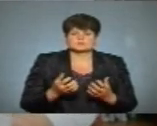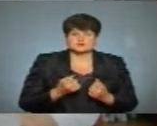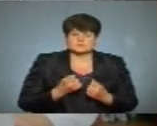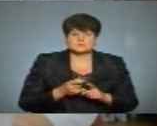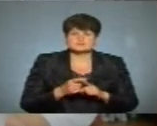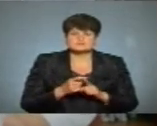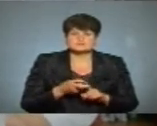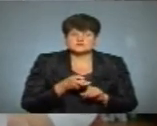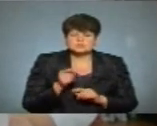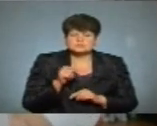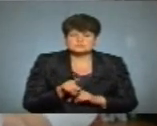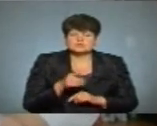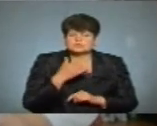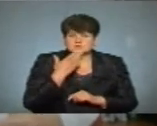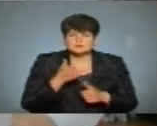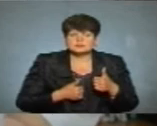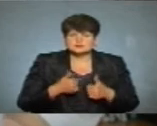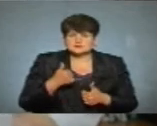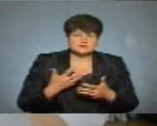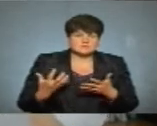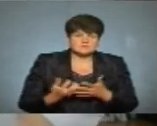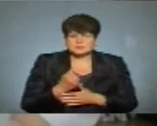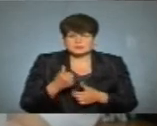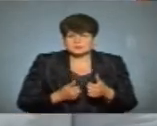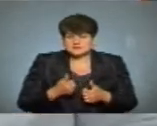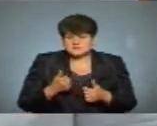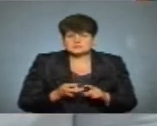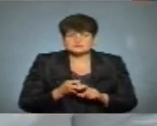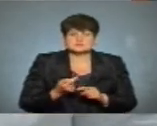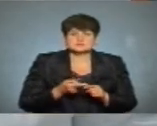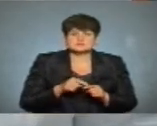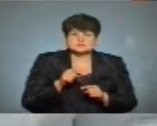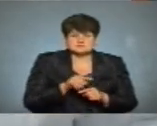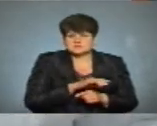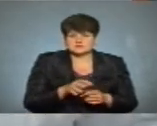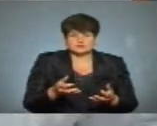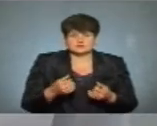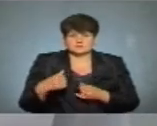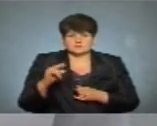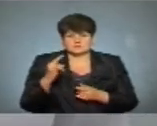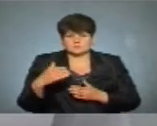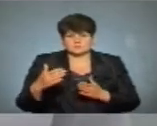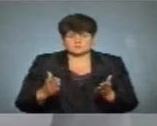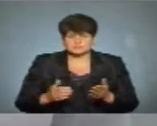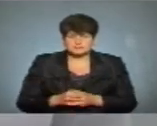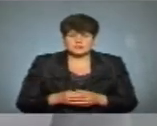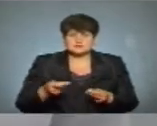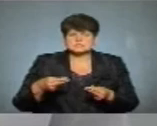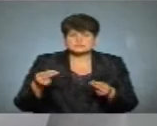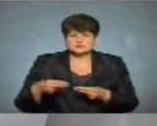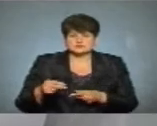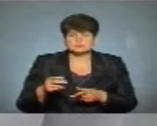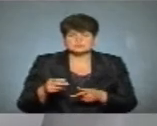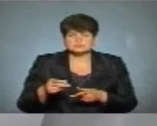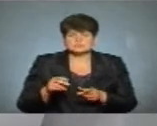тим, що немає тендеру, що не виграний тендер, в зв'язку з тим ми не отримуємо бебі-бокси. Завідувачка відділу